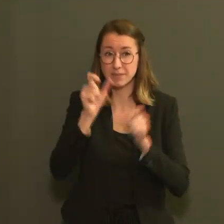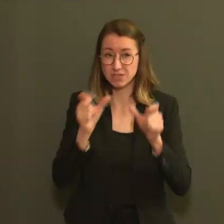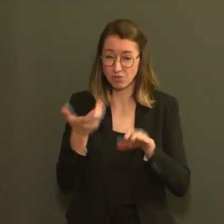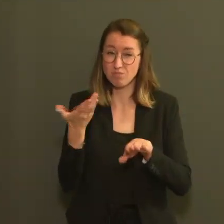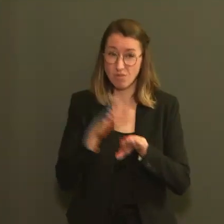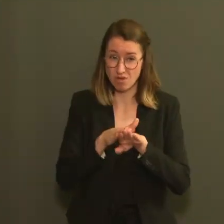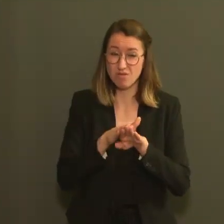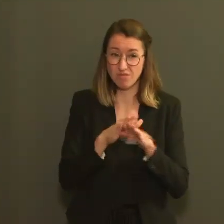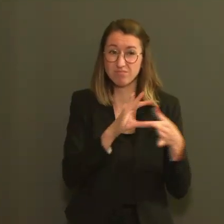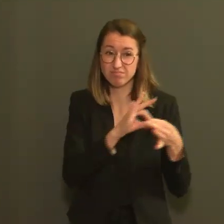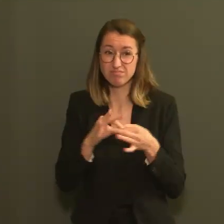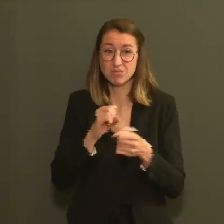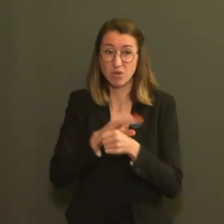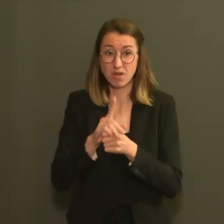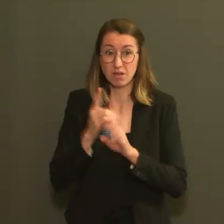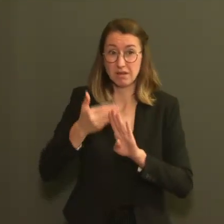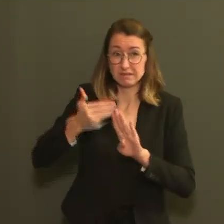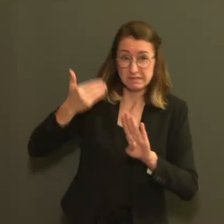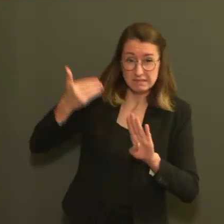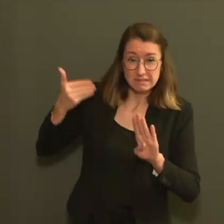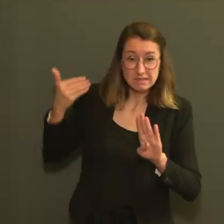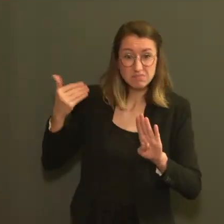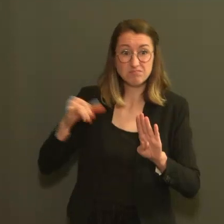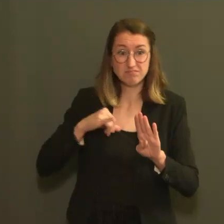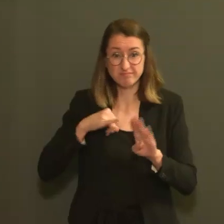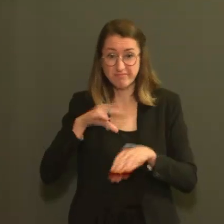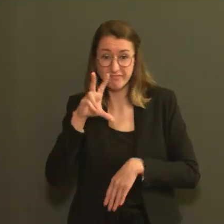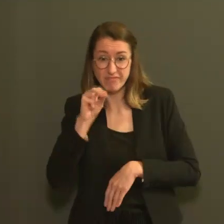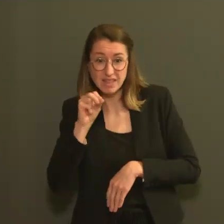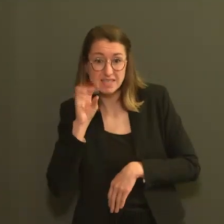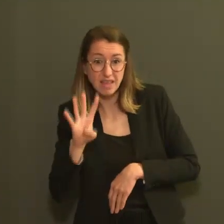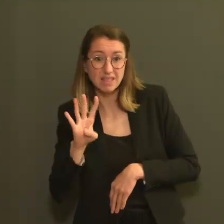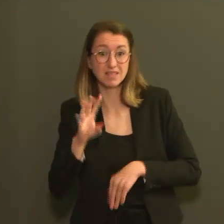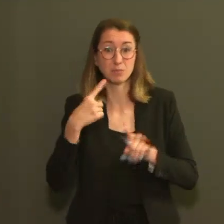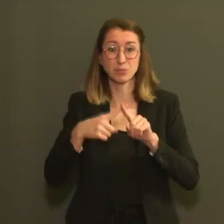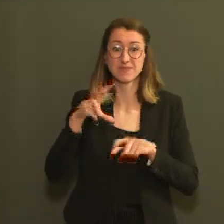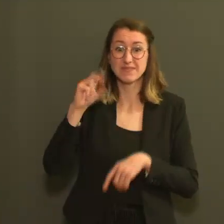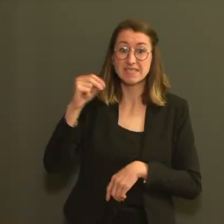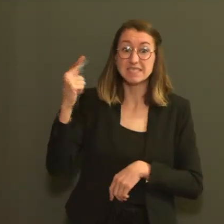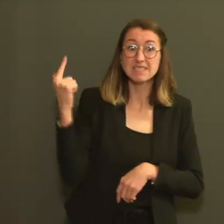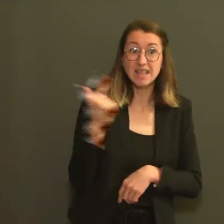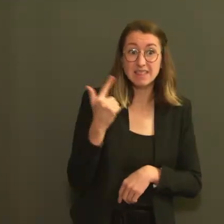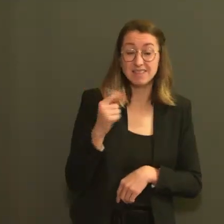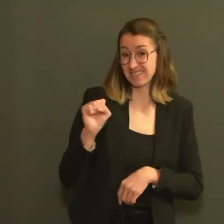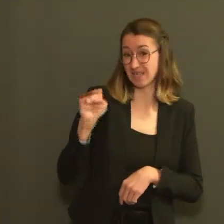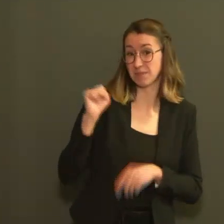et 27 décès sur les 2 jours, samedi et dimanche, du précédent week-end.